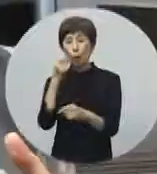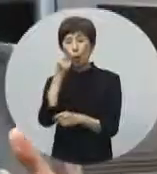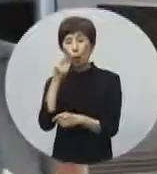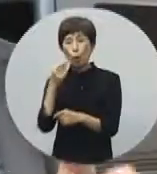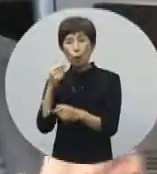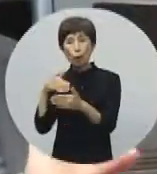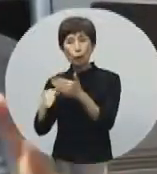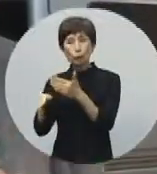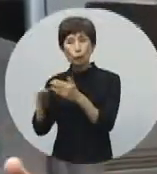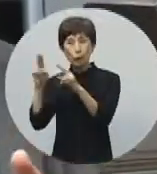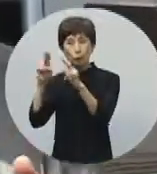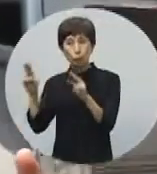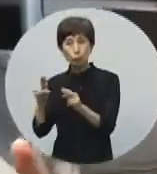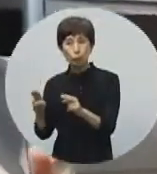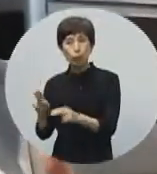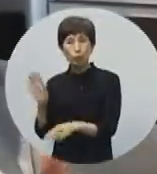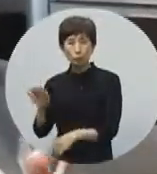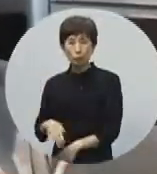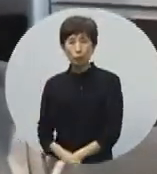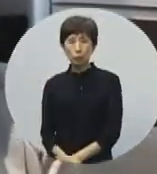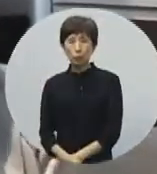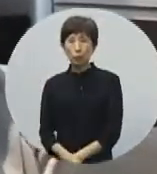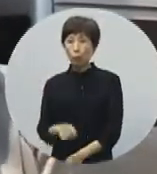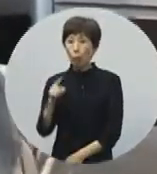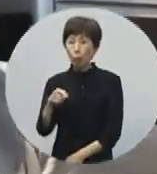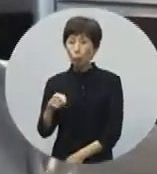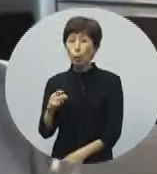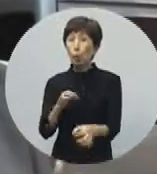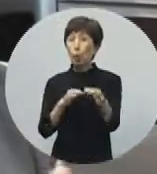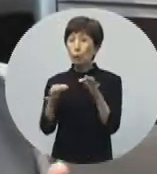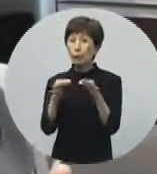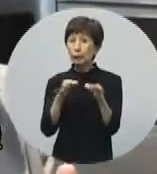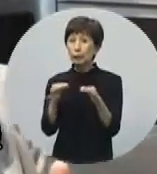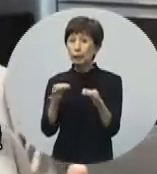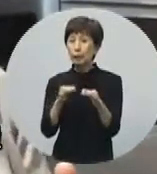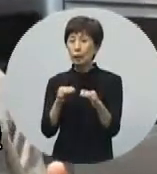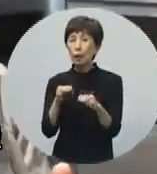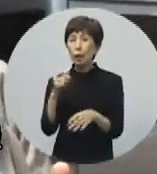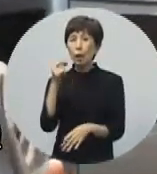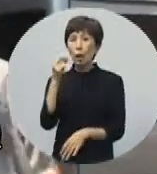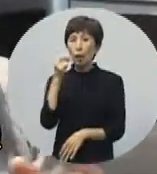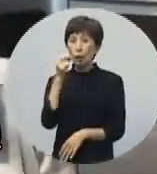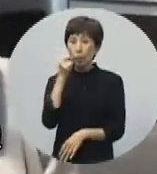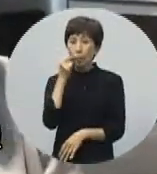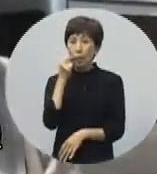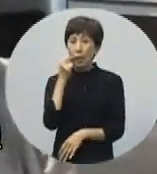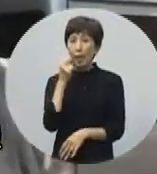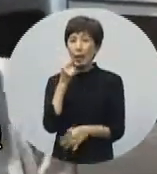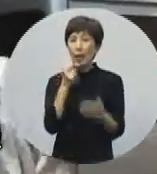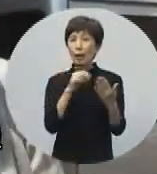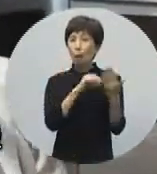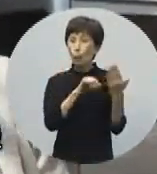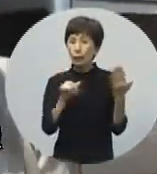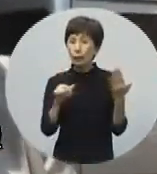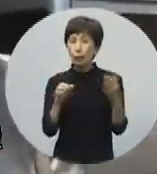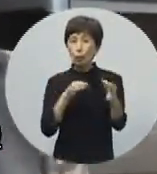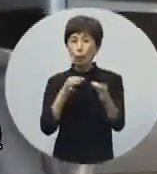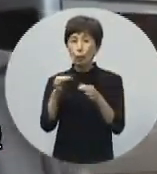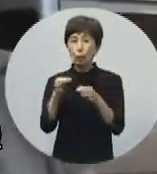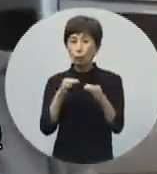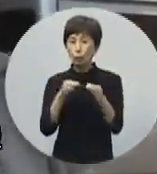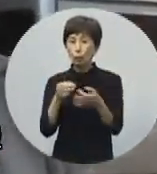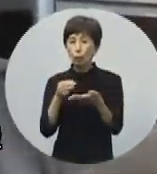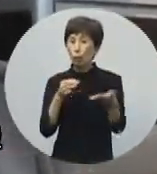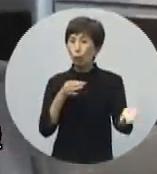ですね、はい、でここの関地さん、関地商店さんというお宅はあの米穀肥料商という、まあ、問屋さんをして出したお家なんです。